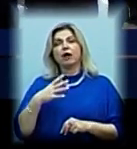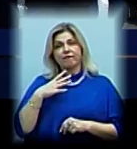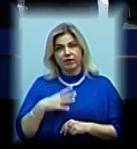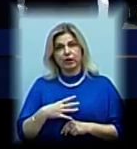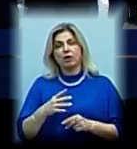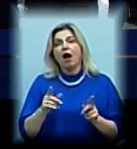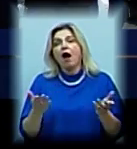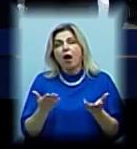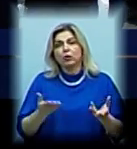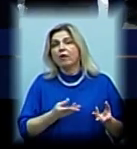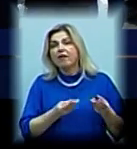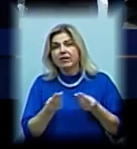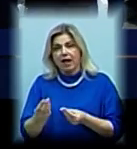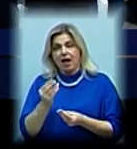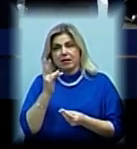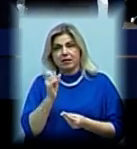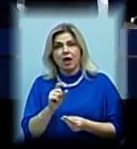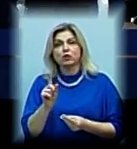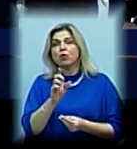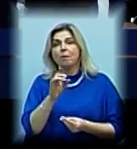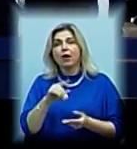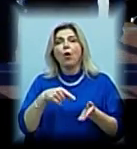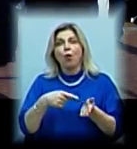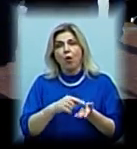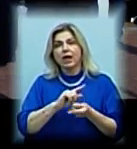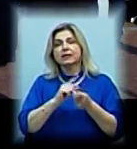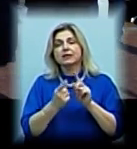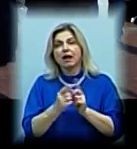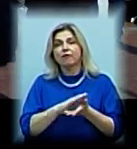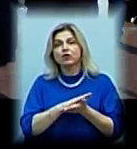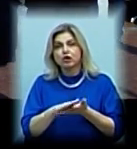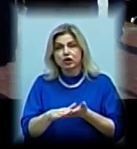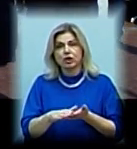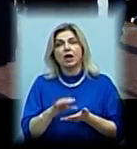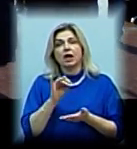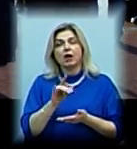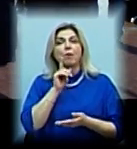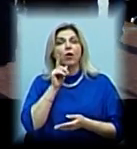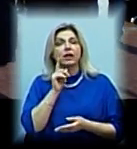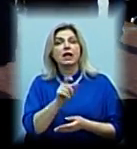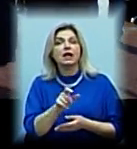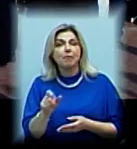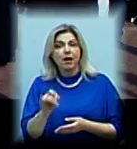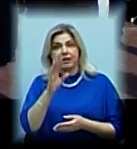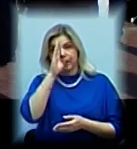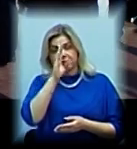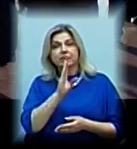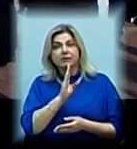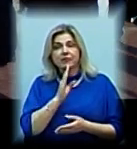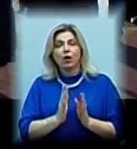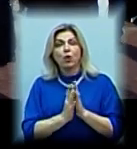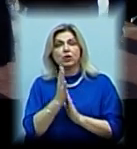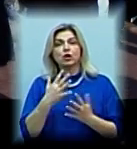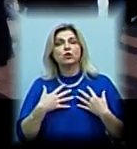вплинути на те, щоб город став чище, щоб молоді ребята, дівчата росли здорові